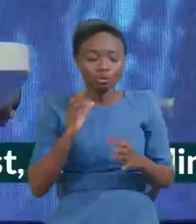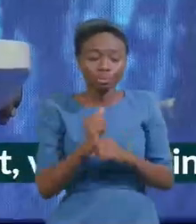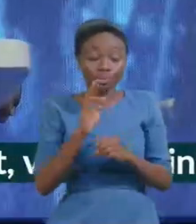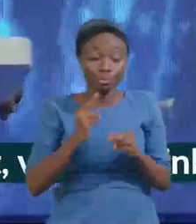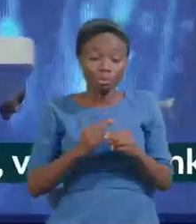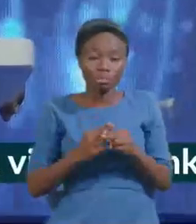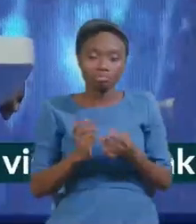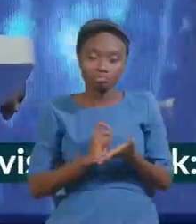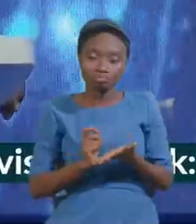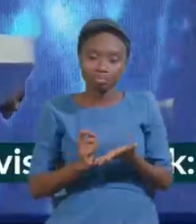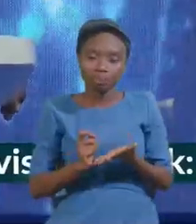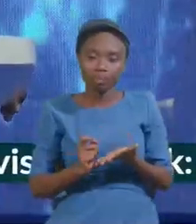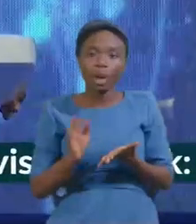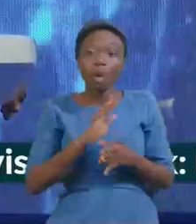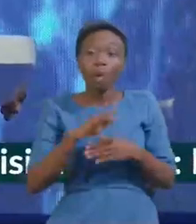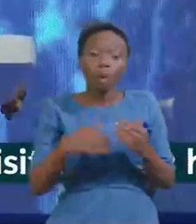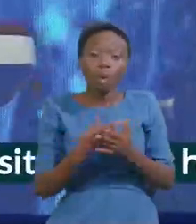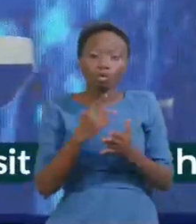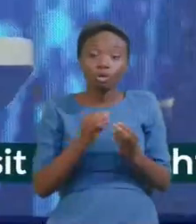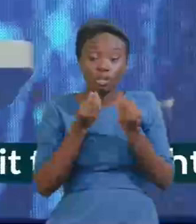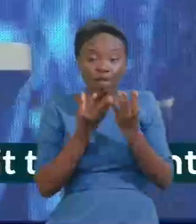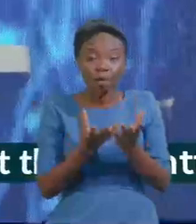Nos conseillers viennent